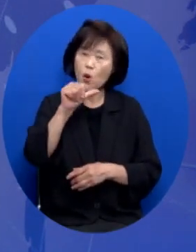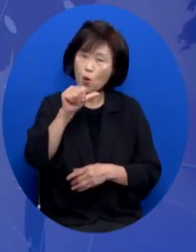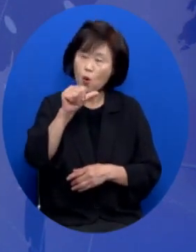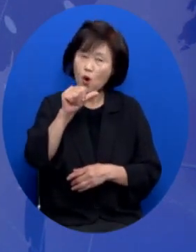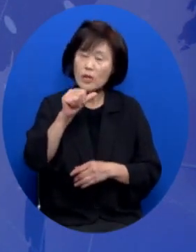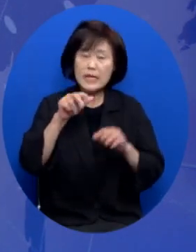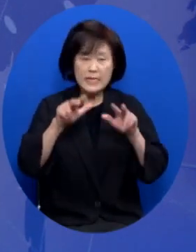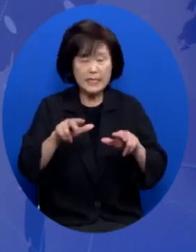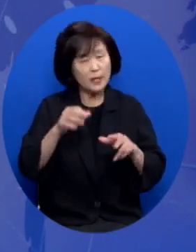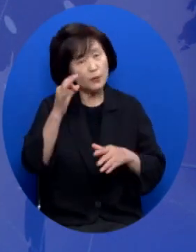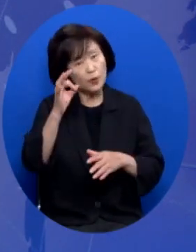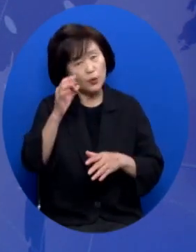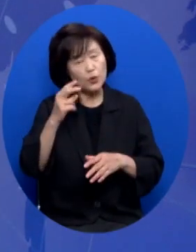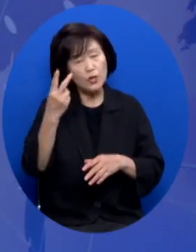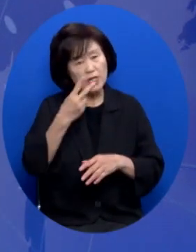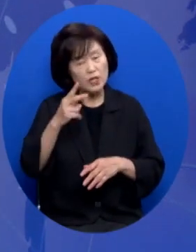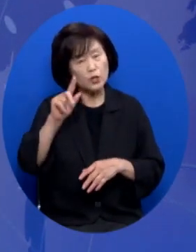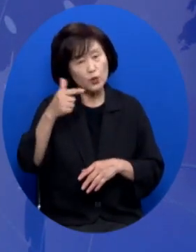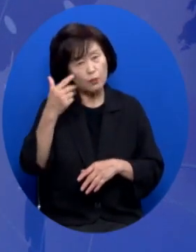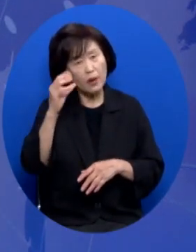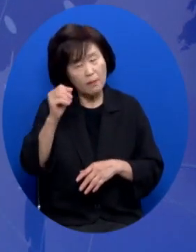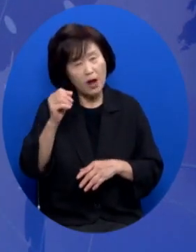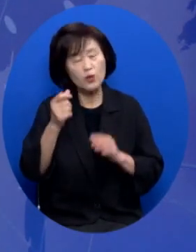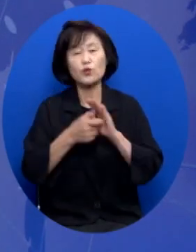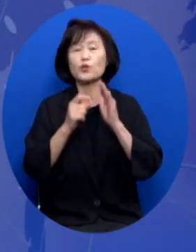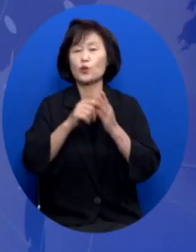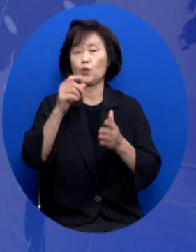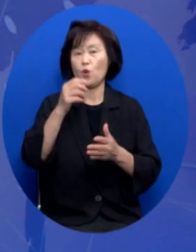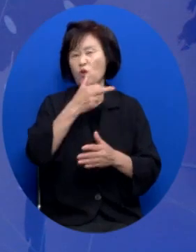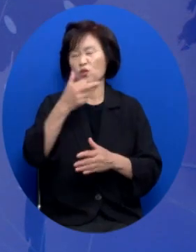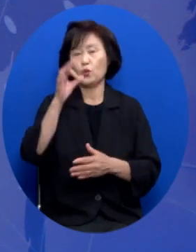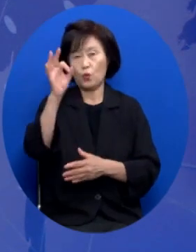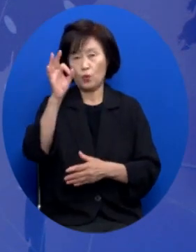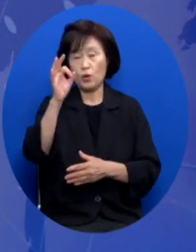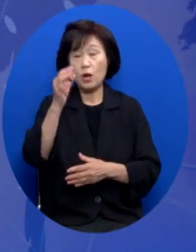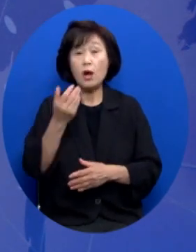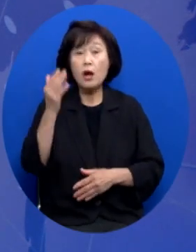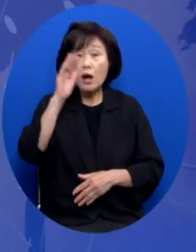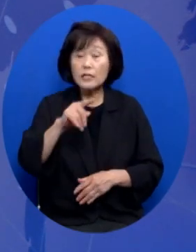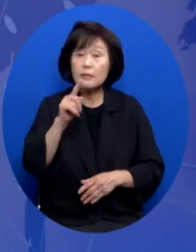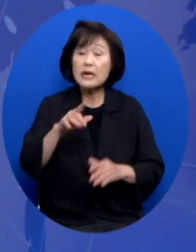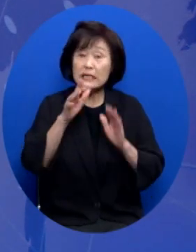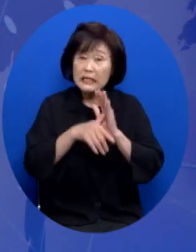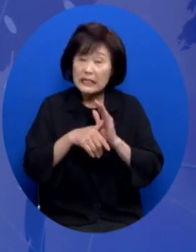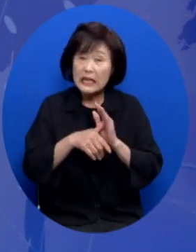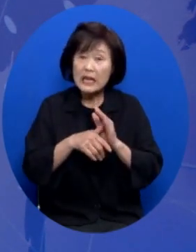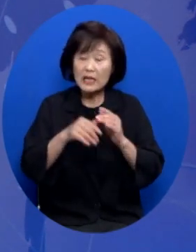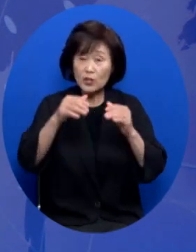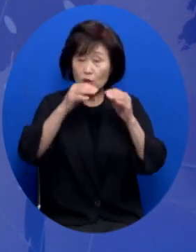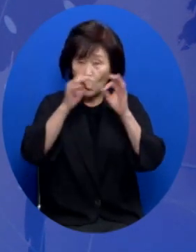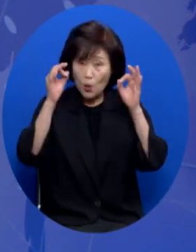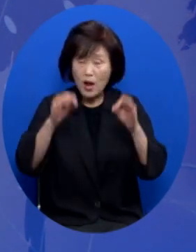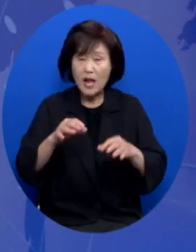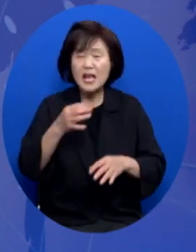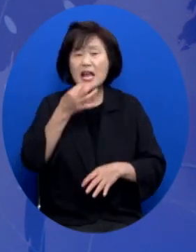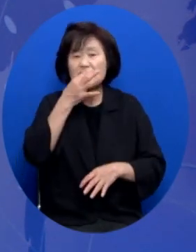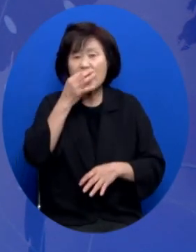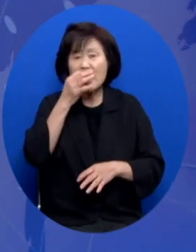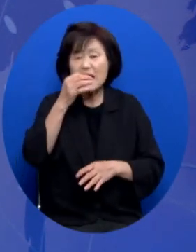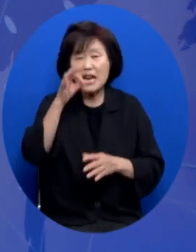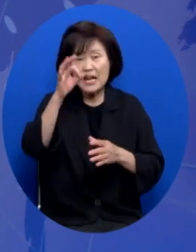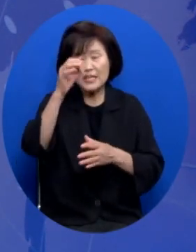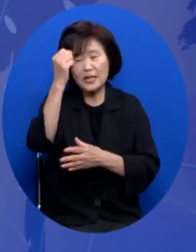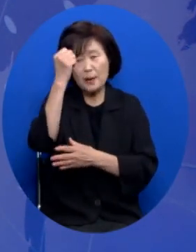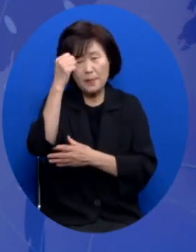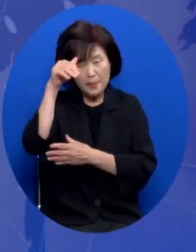지금 가치로 2,600만 원에 달하는 금액이었습니다. 하지만 그 사이 쌀의 가치가 지속해서 하락하면서